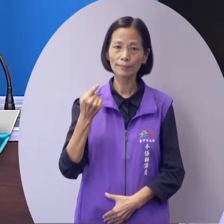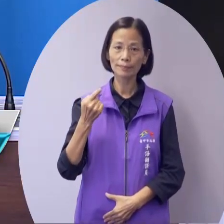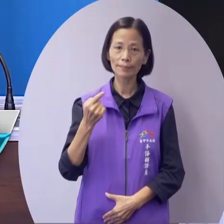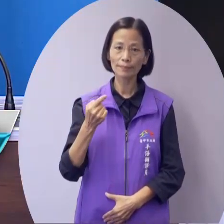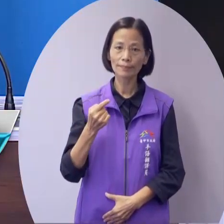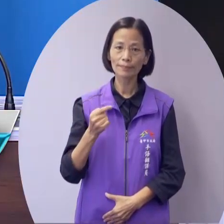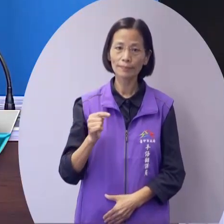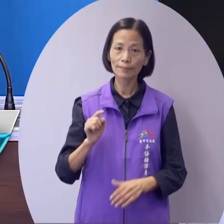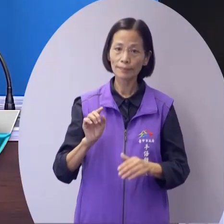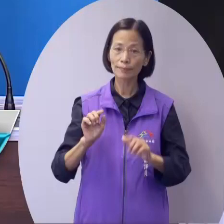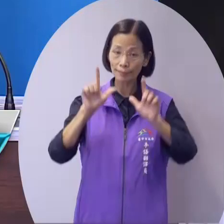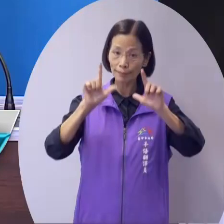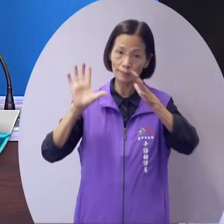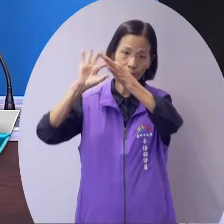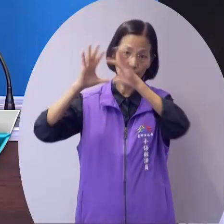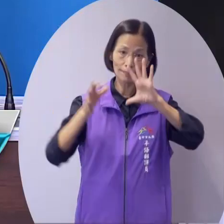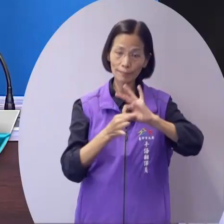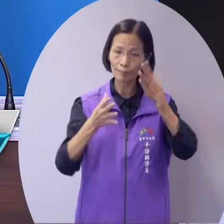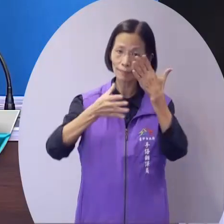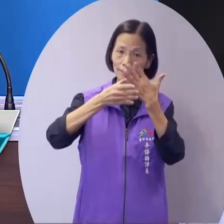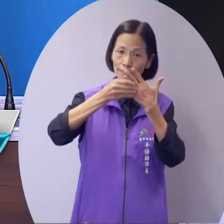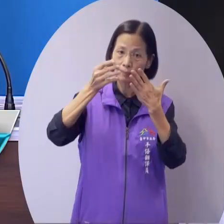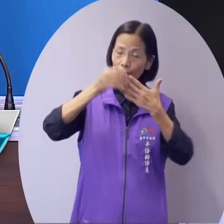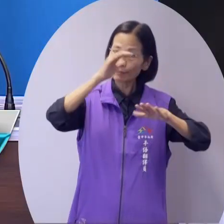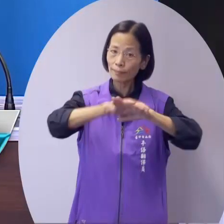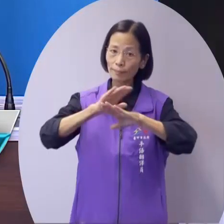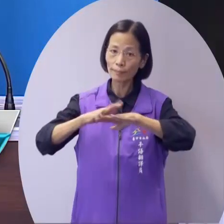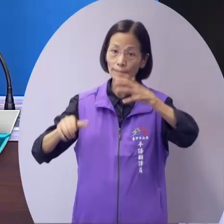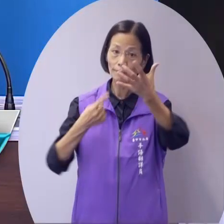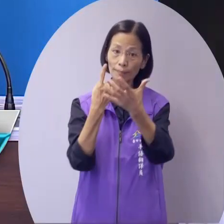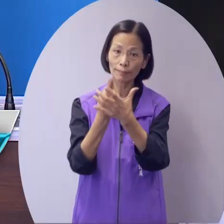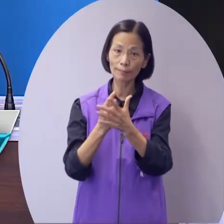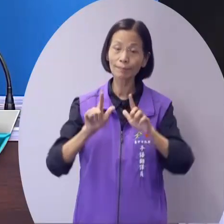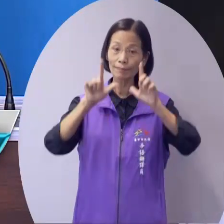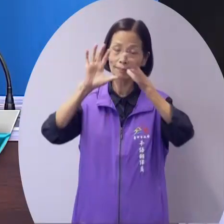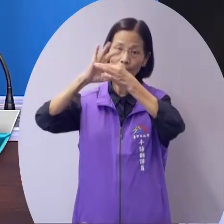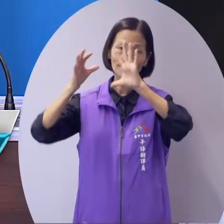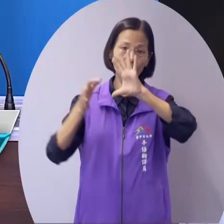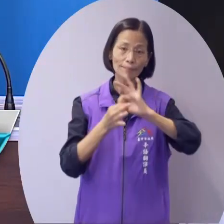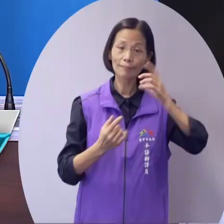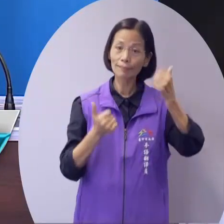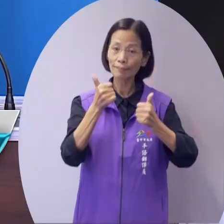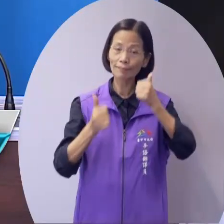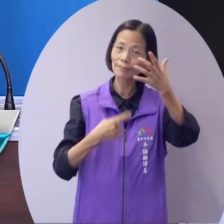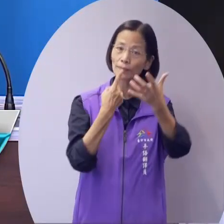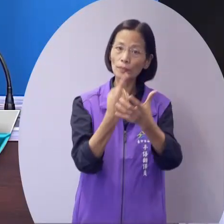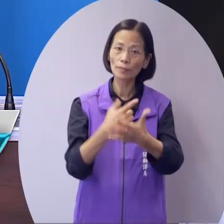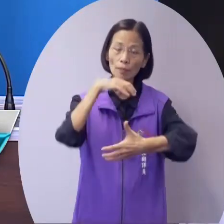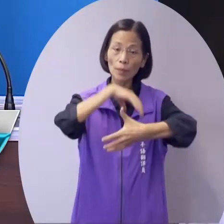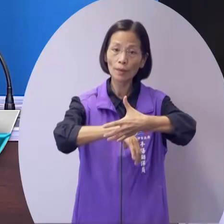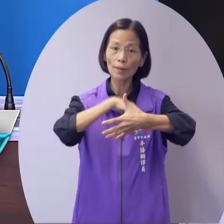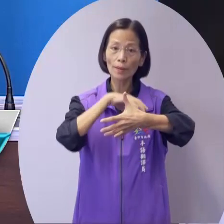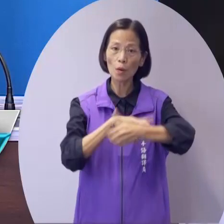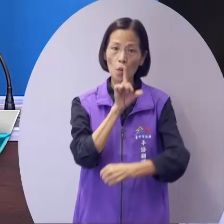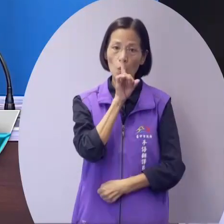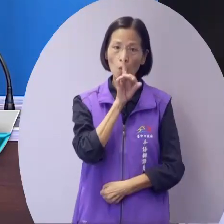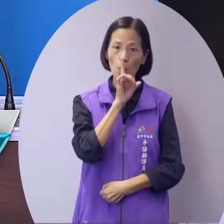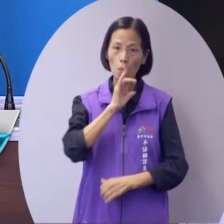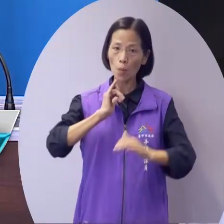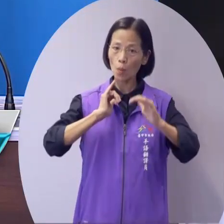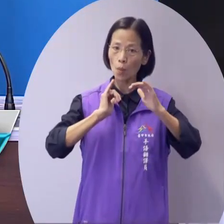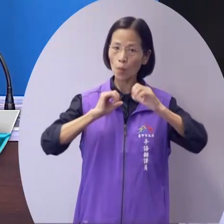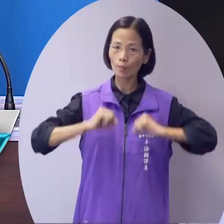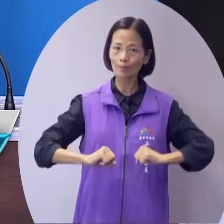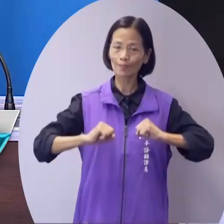冬奥好手哈，前往东京参加本届的奥运会， 这其中呢有不少是台中市